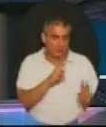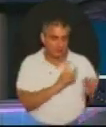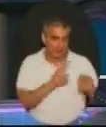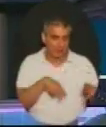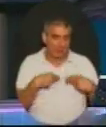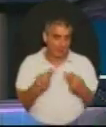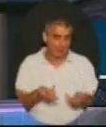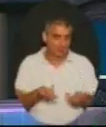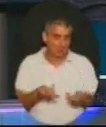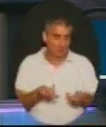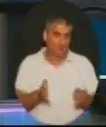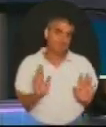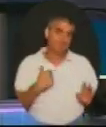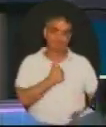חזרה.